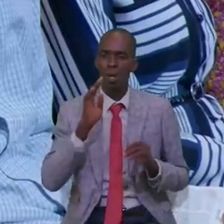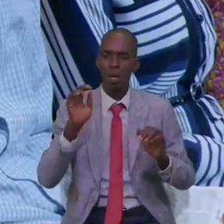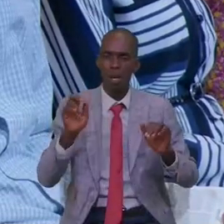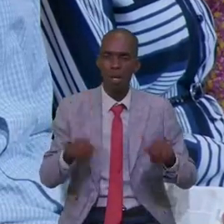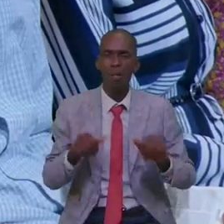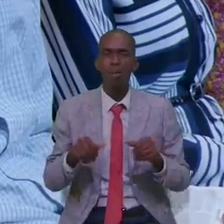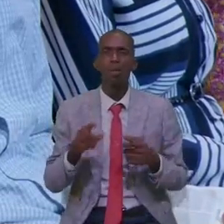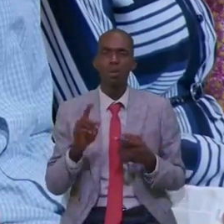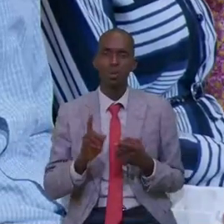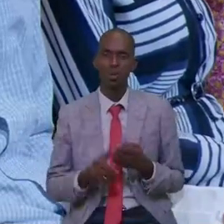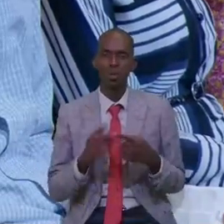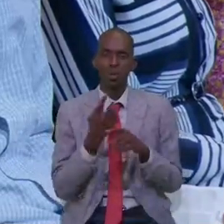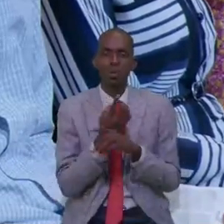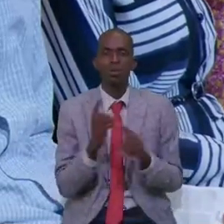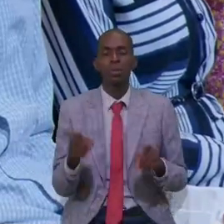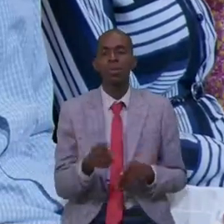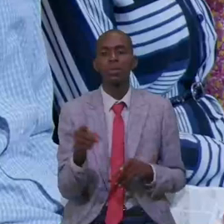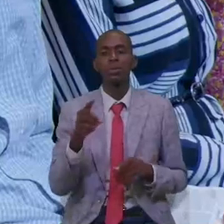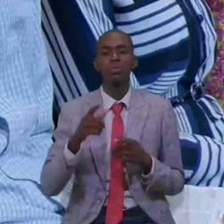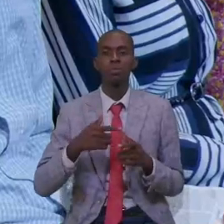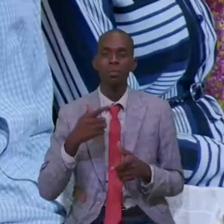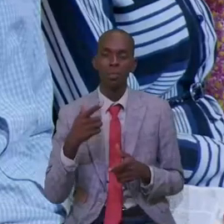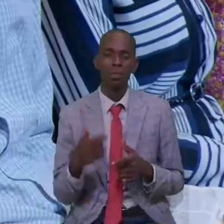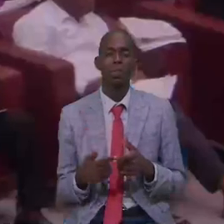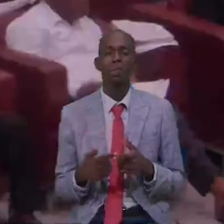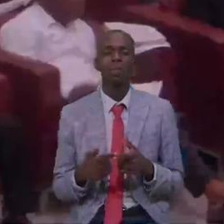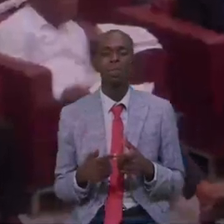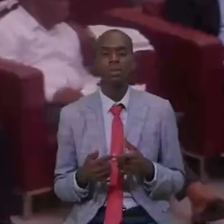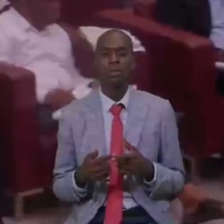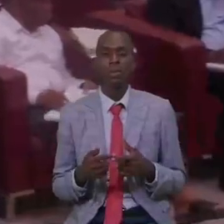au jour de la fureur de l'Éternel.